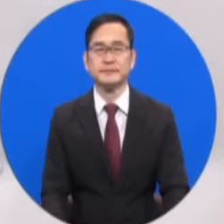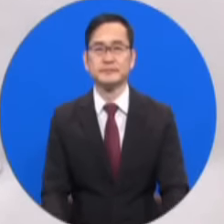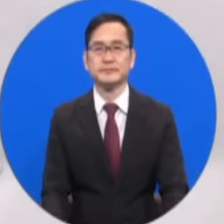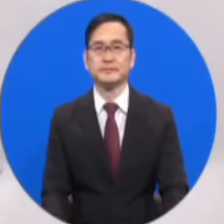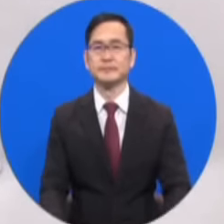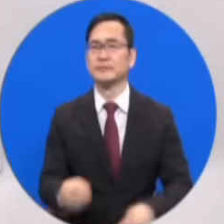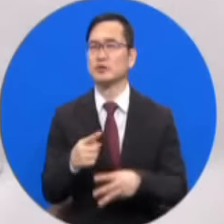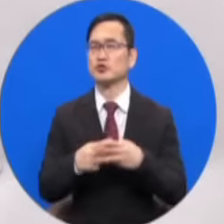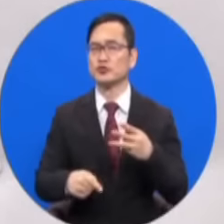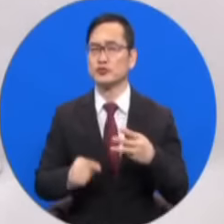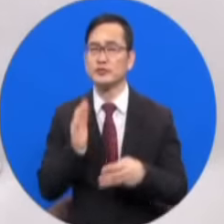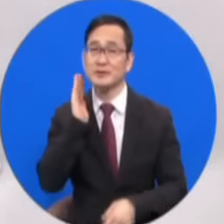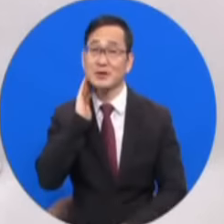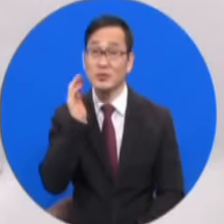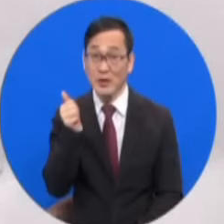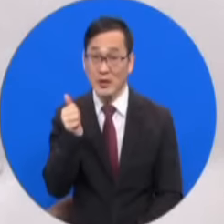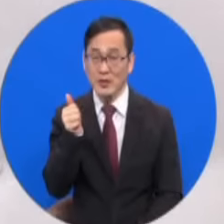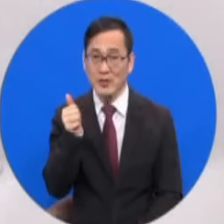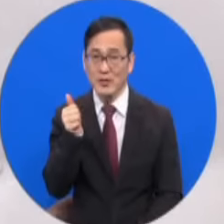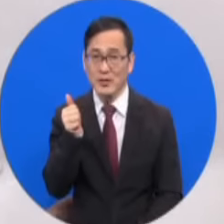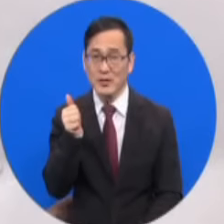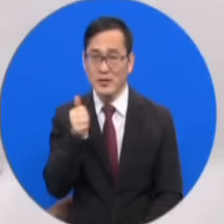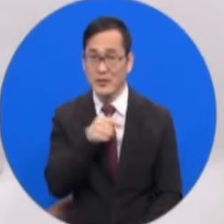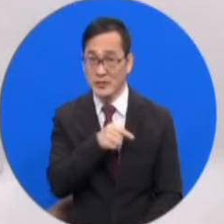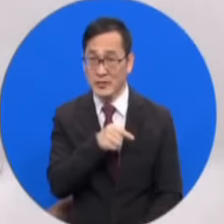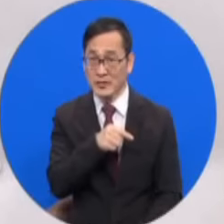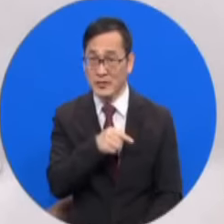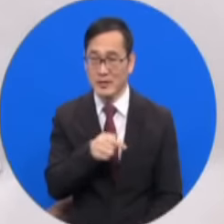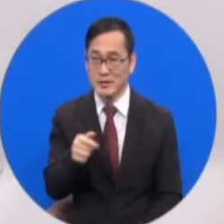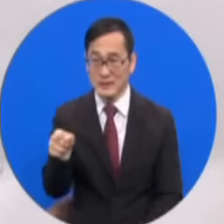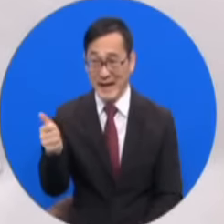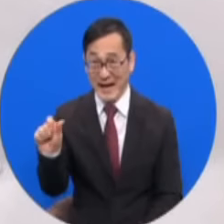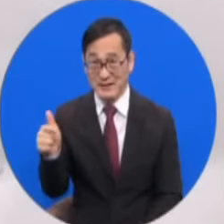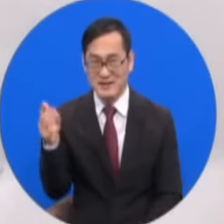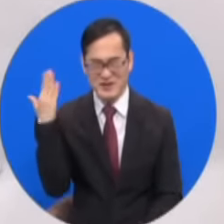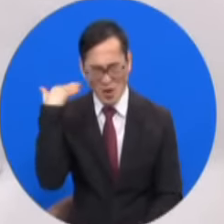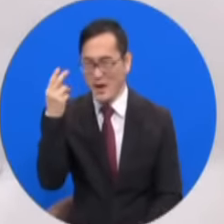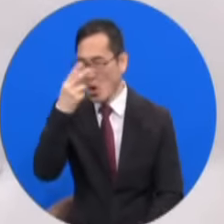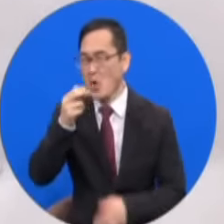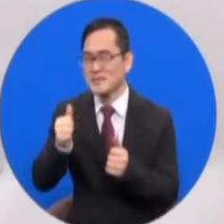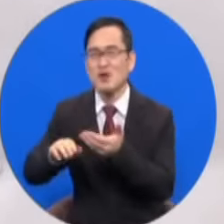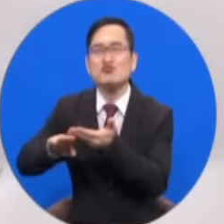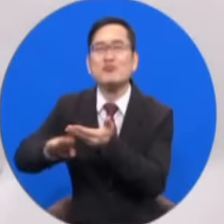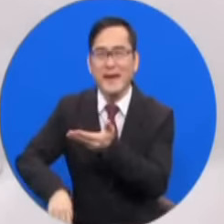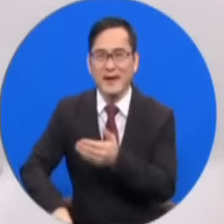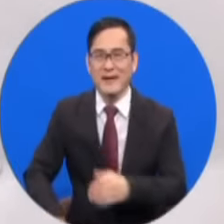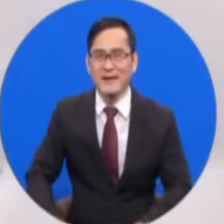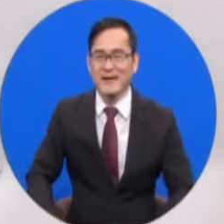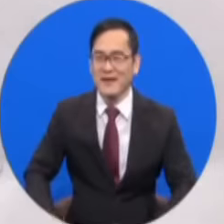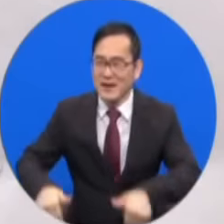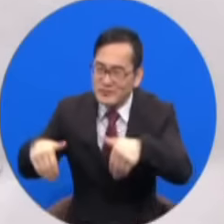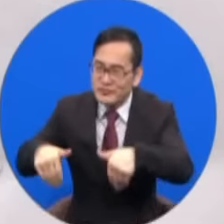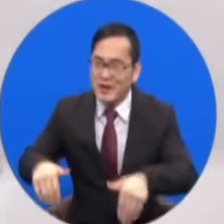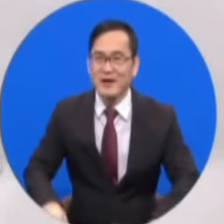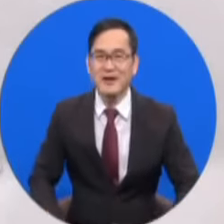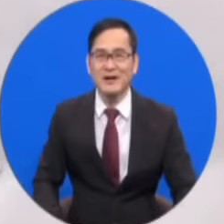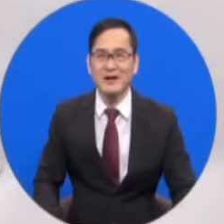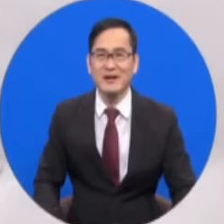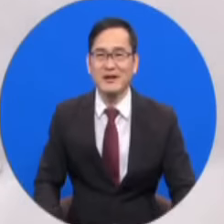대통령은음 한동훈 대표를 과거에 오래된 검사 후배 예 부하 내지는 본인이 보낸